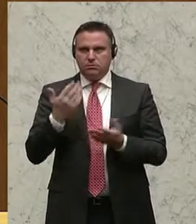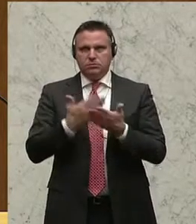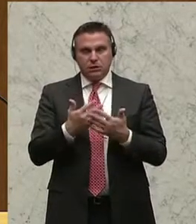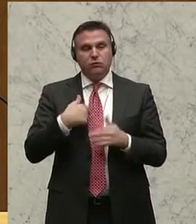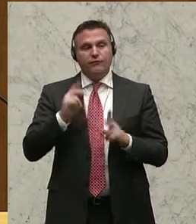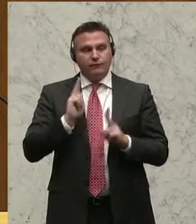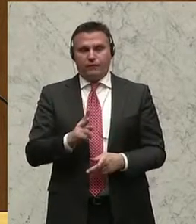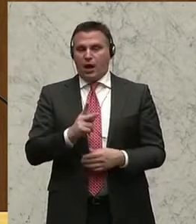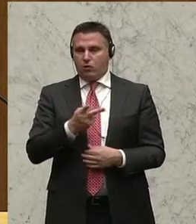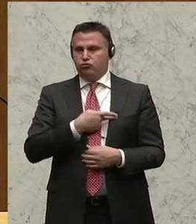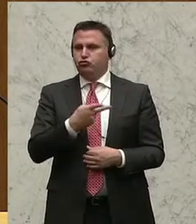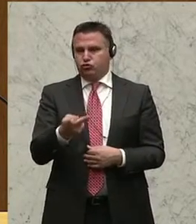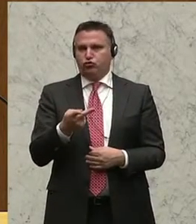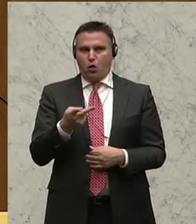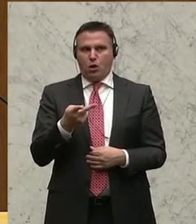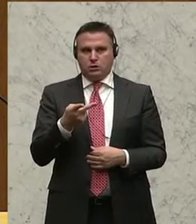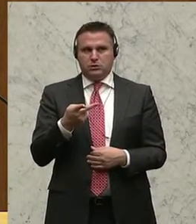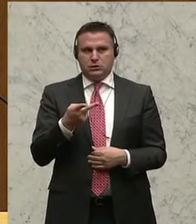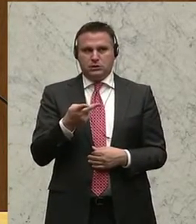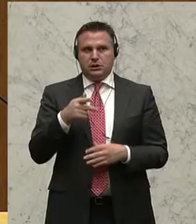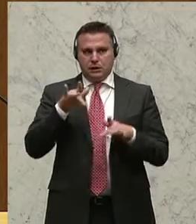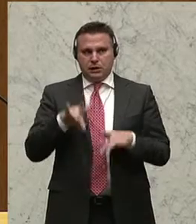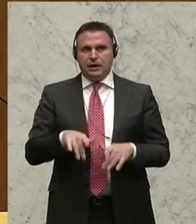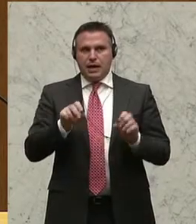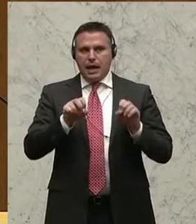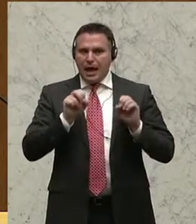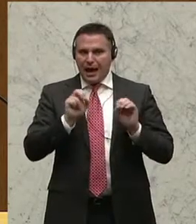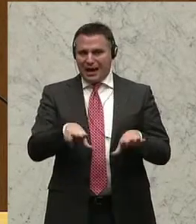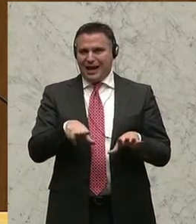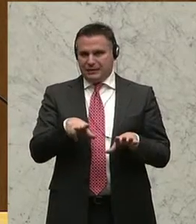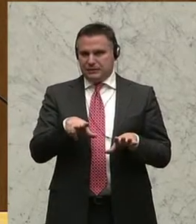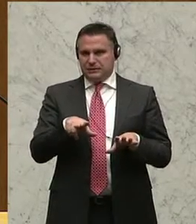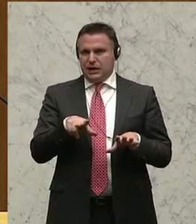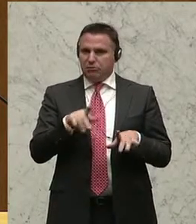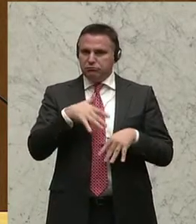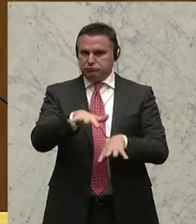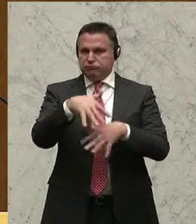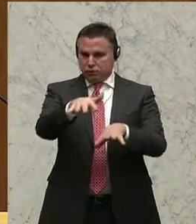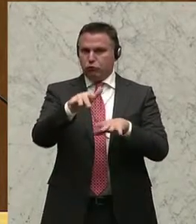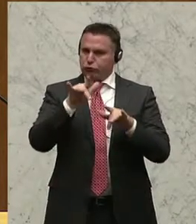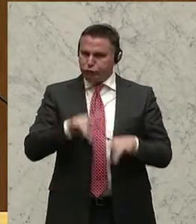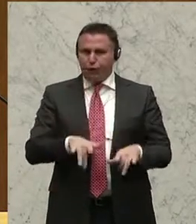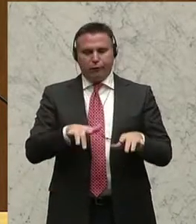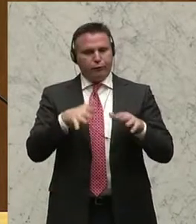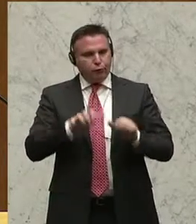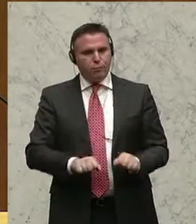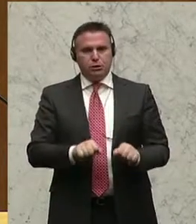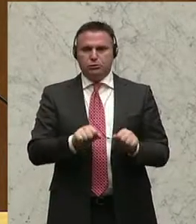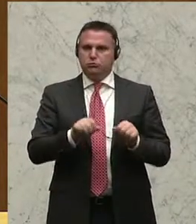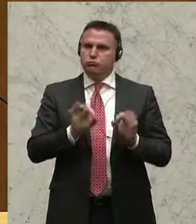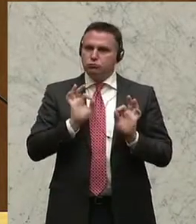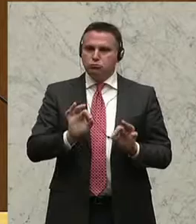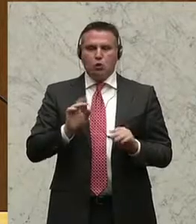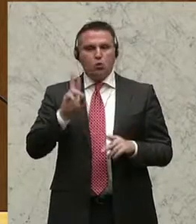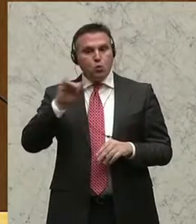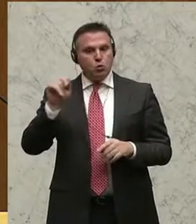sehr stolz, dass wir derzeit in 18 Missionen unterwegs sind, sehr kompetent, sehr geachtet